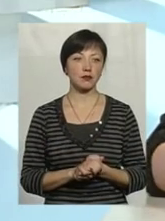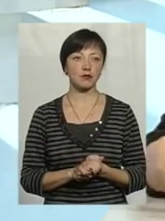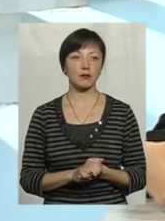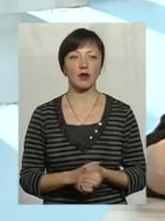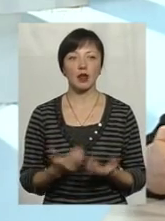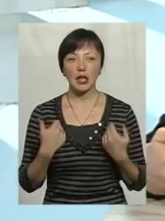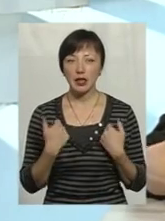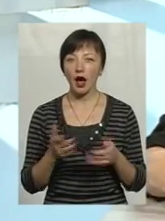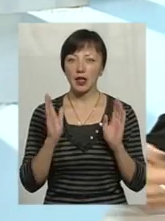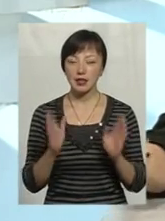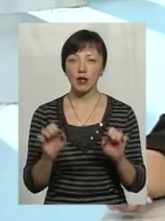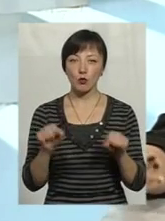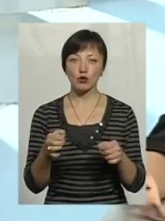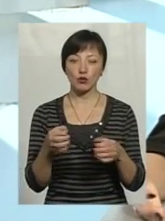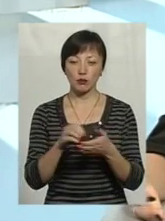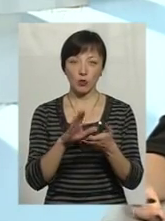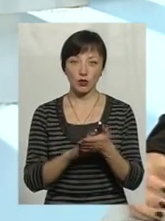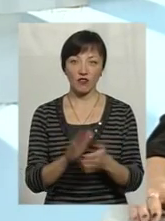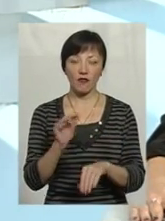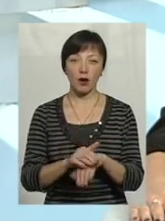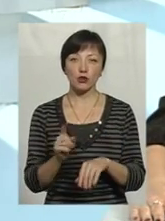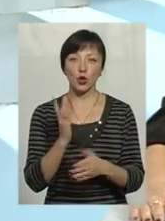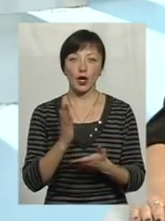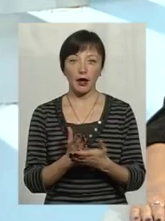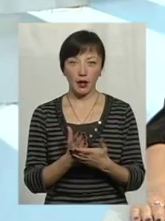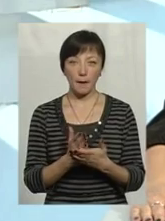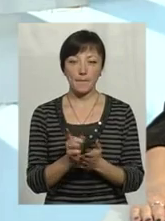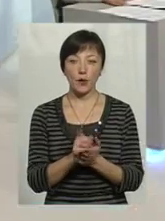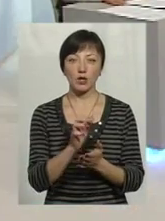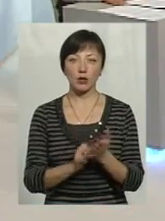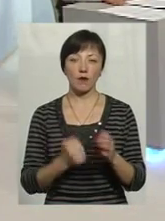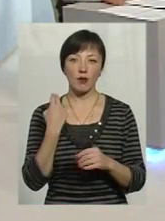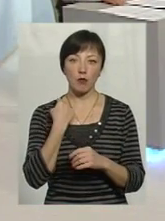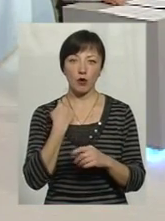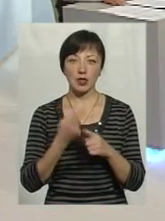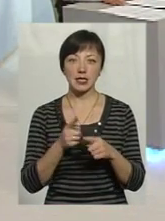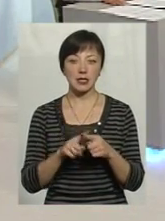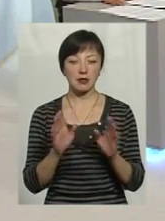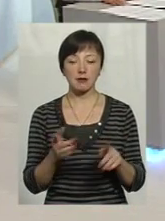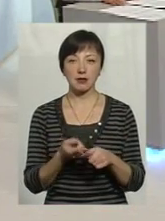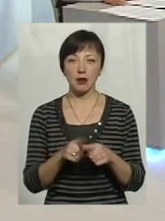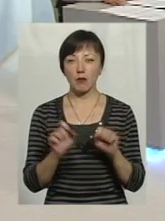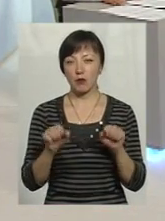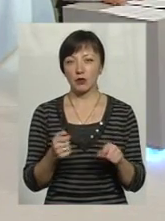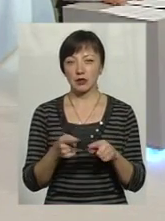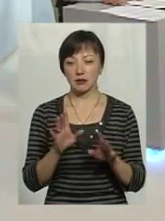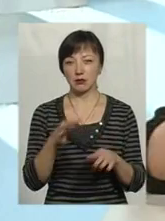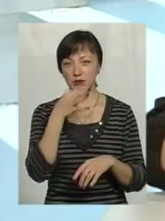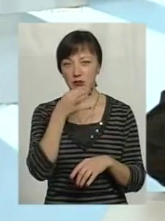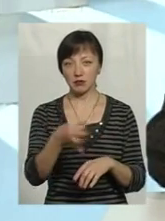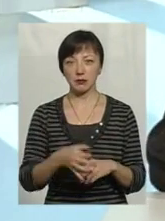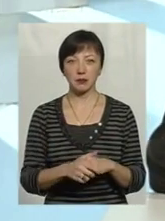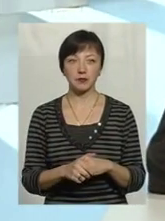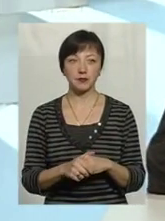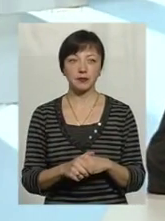я тільки можу констатувати факт, що є податковий борг. Це тільки це. Ну, ми будемо це зазначати, щоб. Дякую,